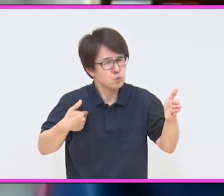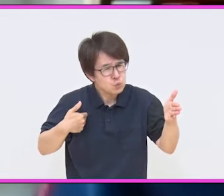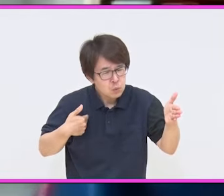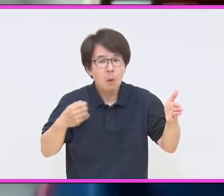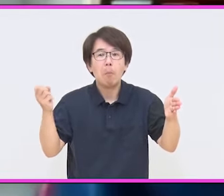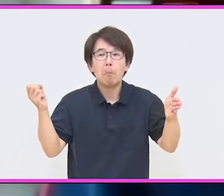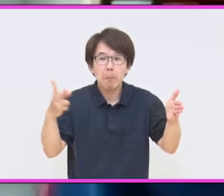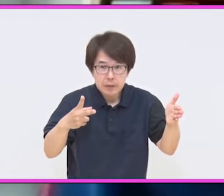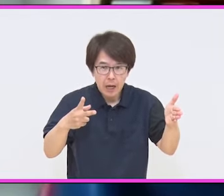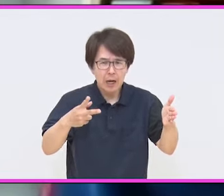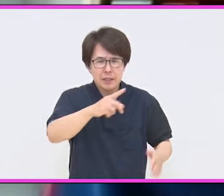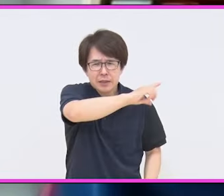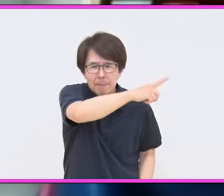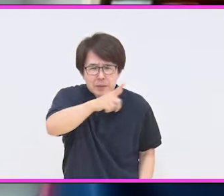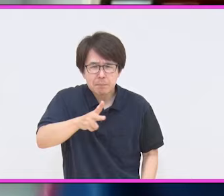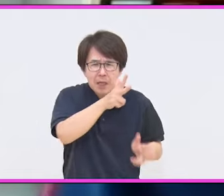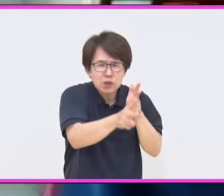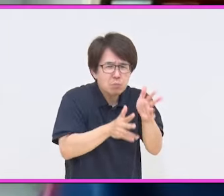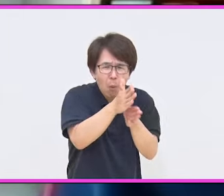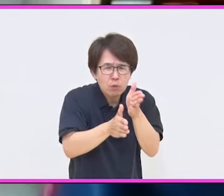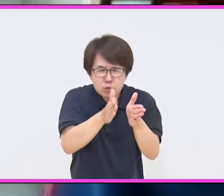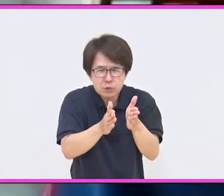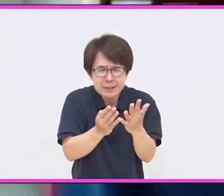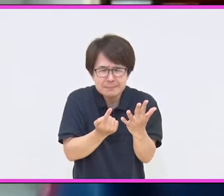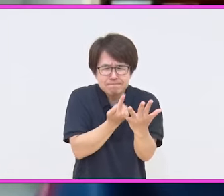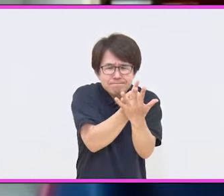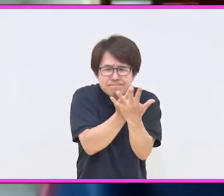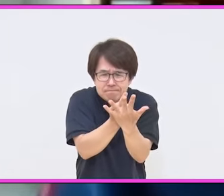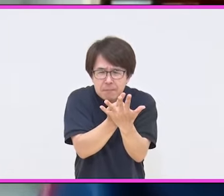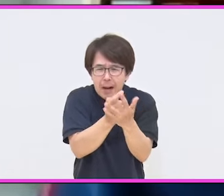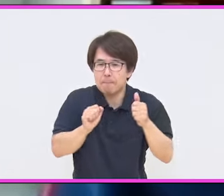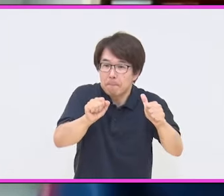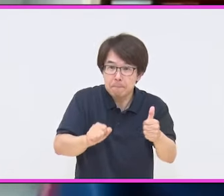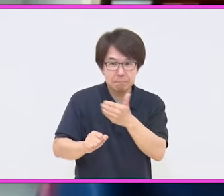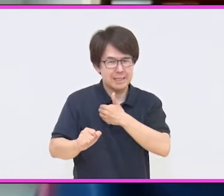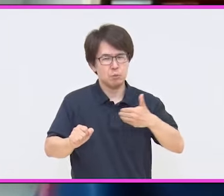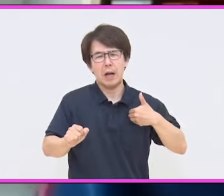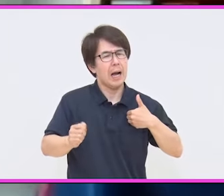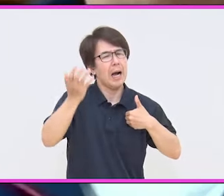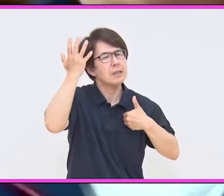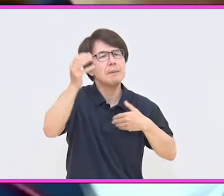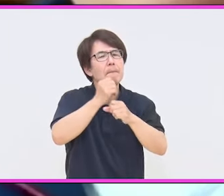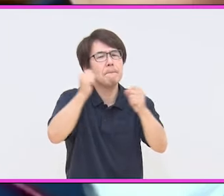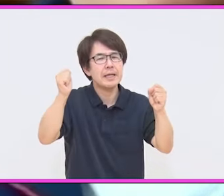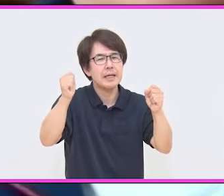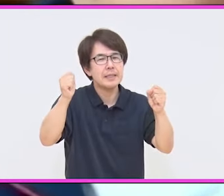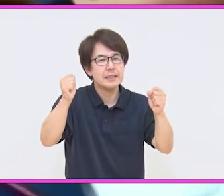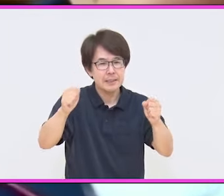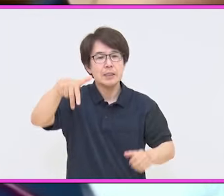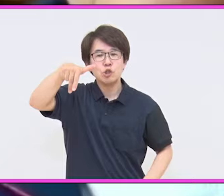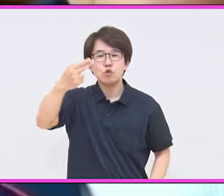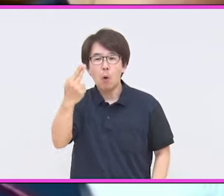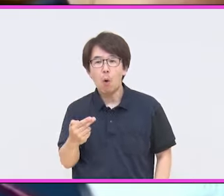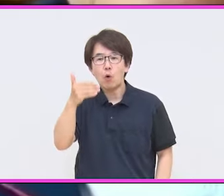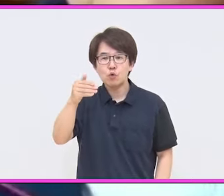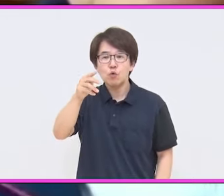I may be able to try and perhaps be good at. Stoke Mandeville made my world much larger.